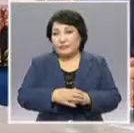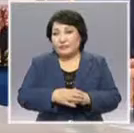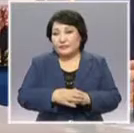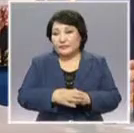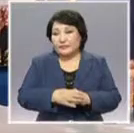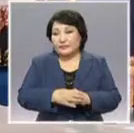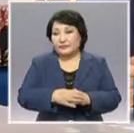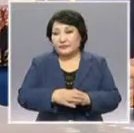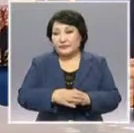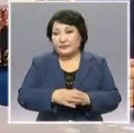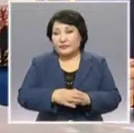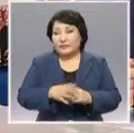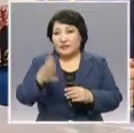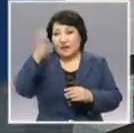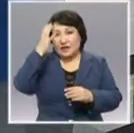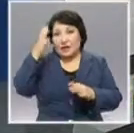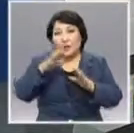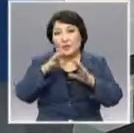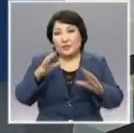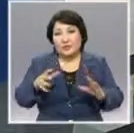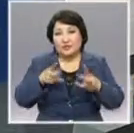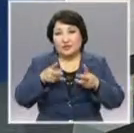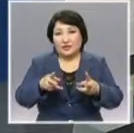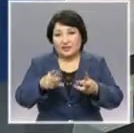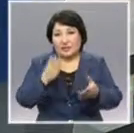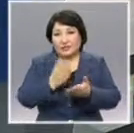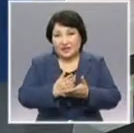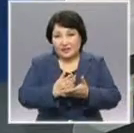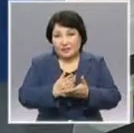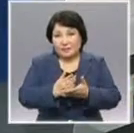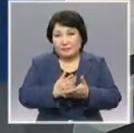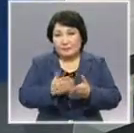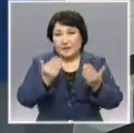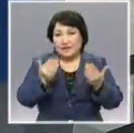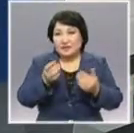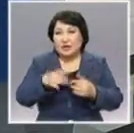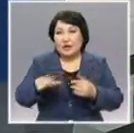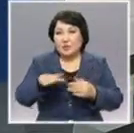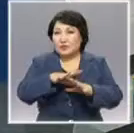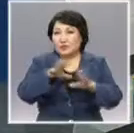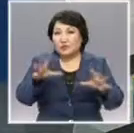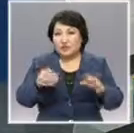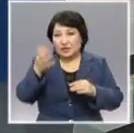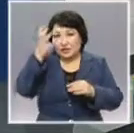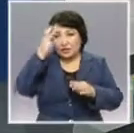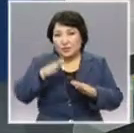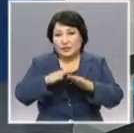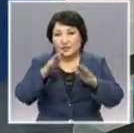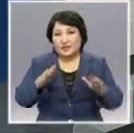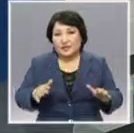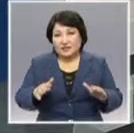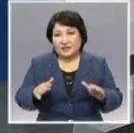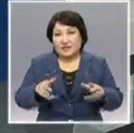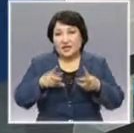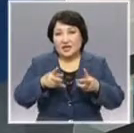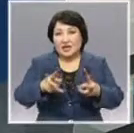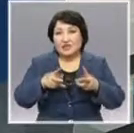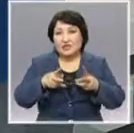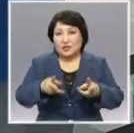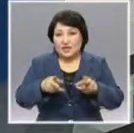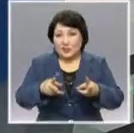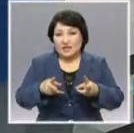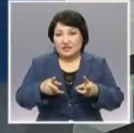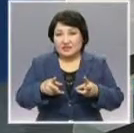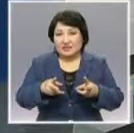отырғандар бар ма? Жоқ, көмірмен отырғандар енді бар. Қазір аудан бойынша бізде көмірмен и бағанағы печное отоплениемен отырғандар,